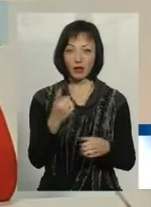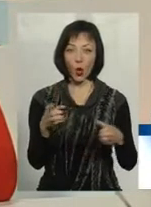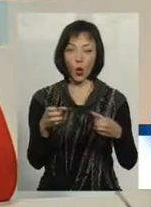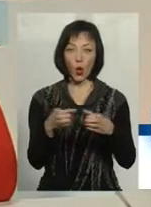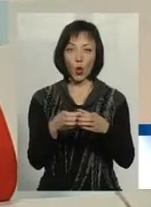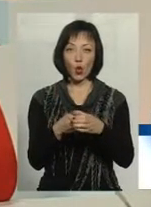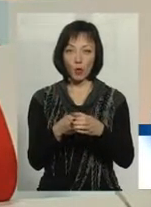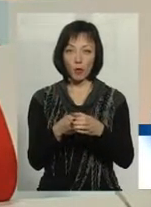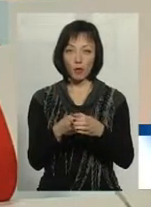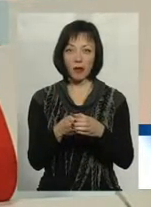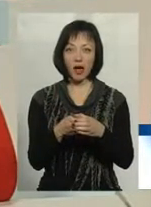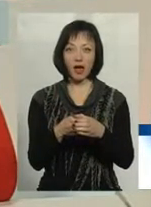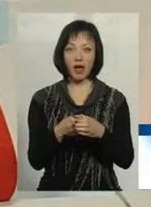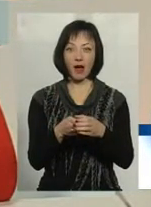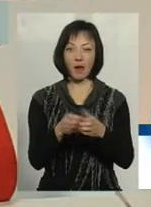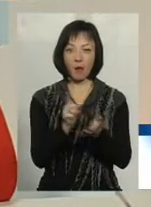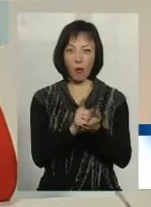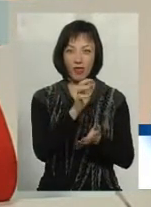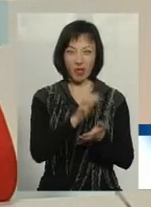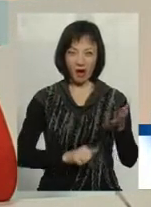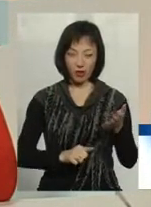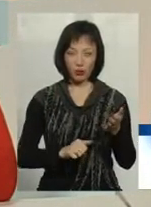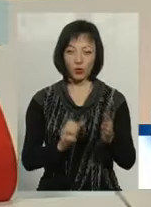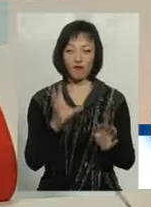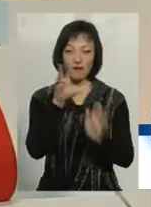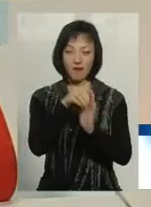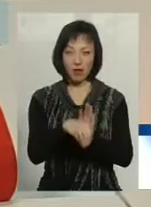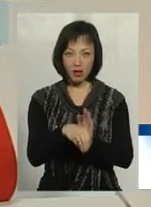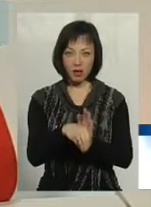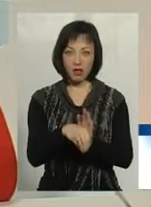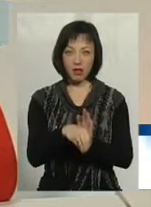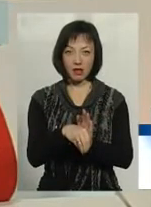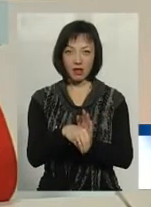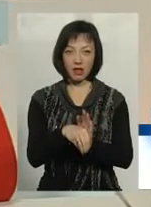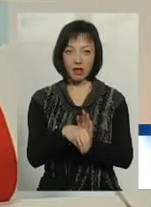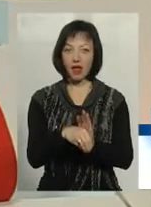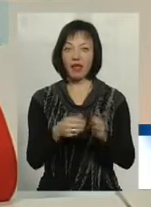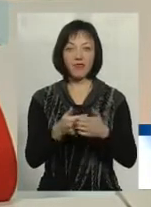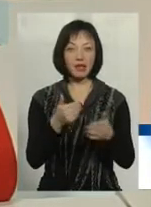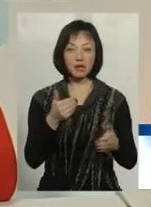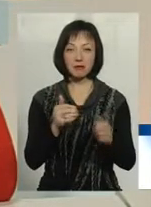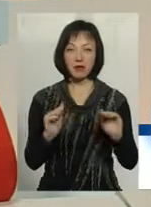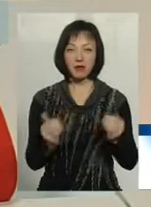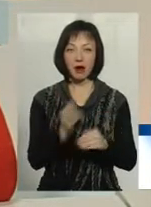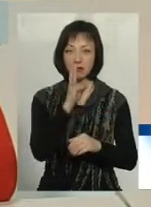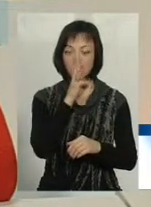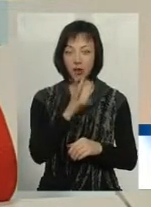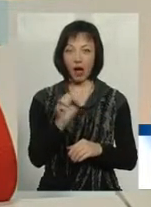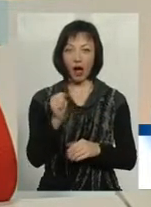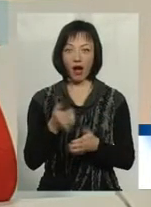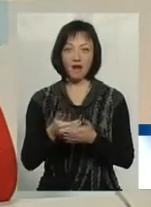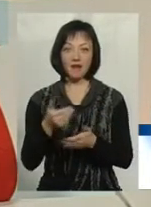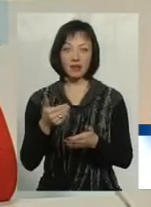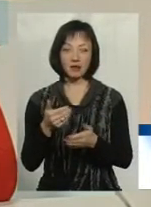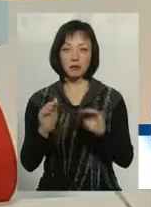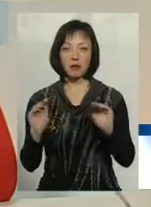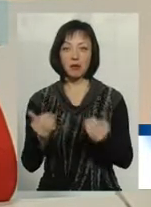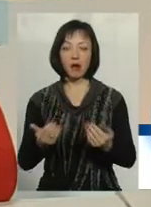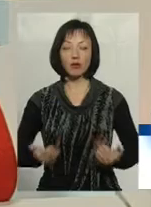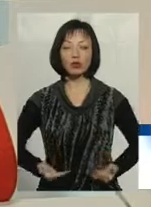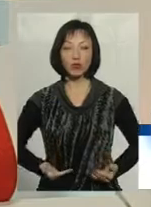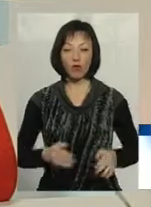3200 гривень. Юрій Віталійович, до нас приєднався ще один наш експерт, голова, член громадської ради